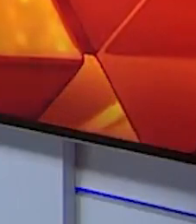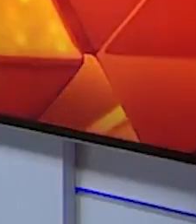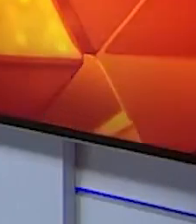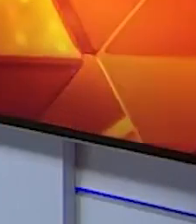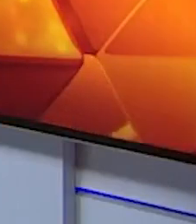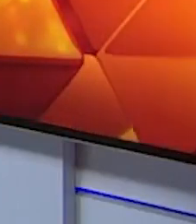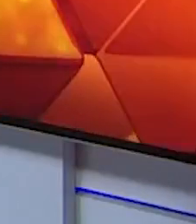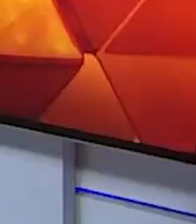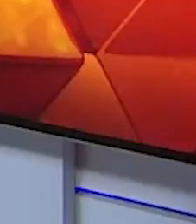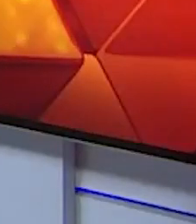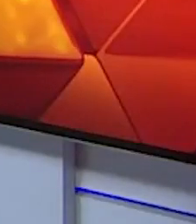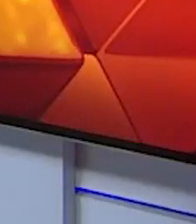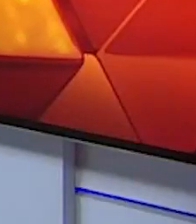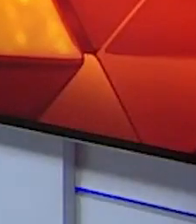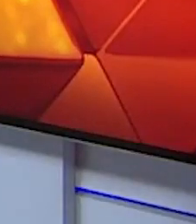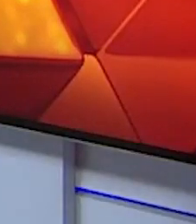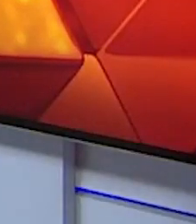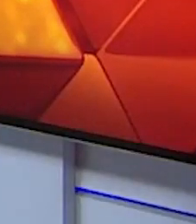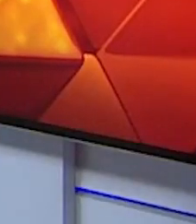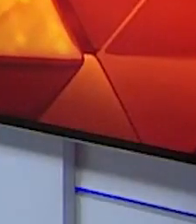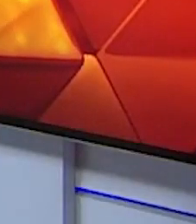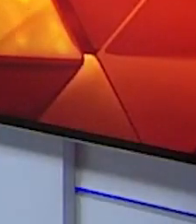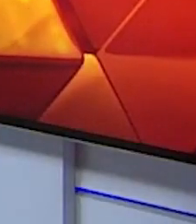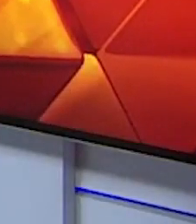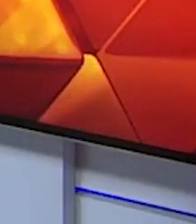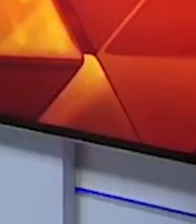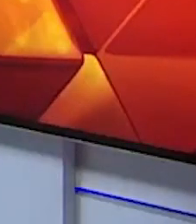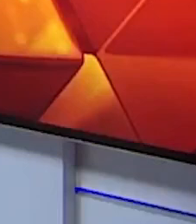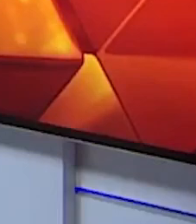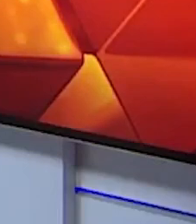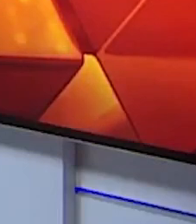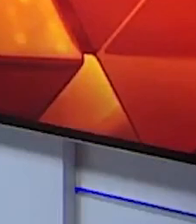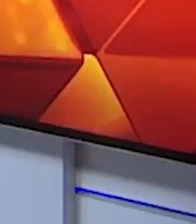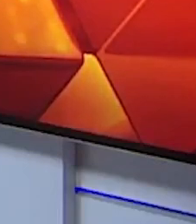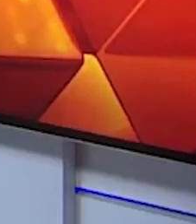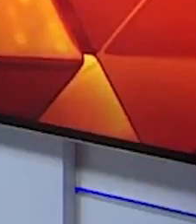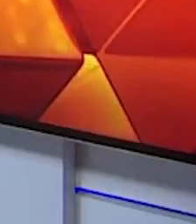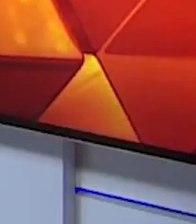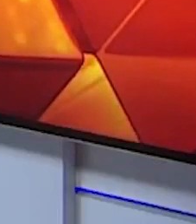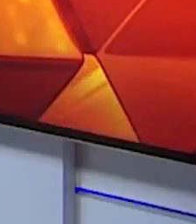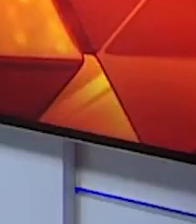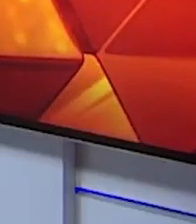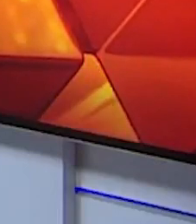Integrated News on YouTube. At para sa mga kapuso natin abroad, samahan nyo kami